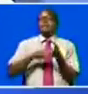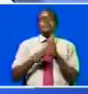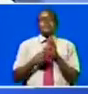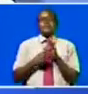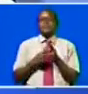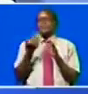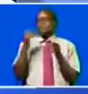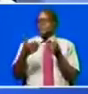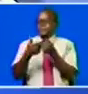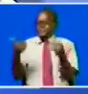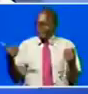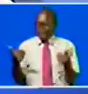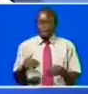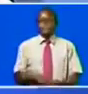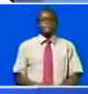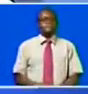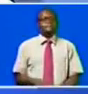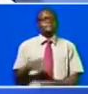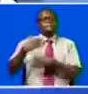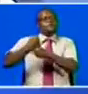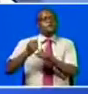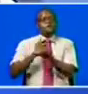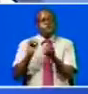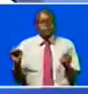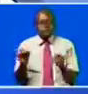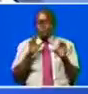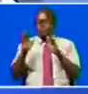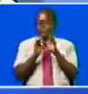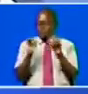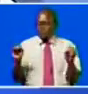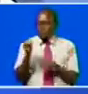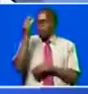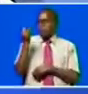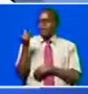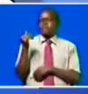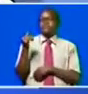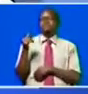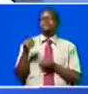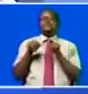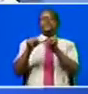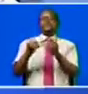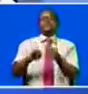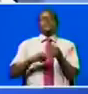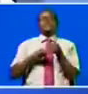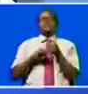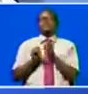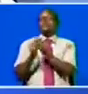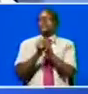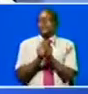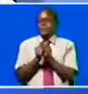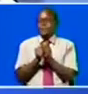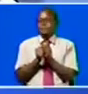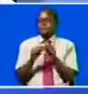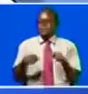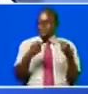haja kusumbuana na mtu. Manake kama hamna trust, hamna hiyo communication, mbona mtu unaendelea kumuudhi mwenzako, unaendelea kumuumiza mwenzako